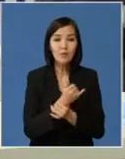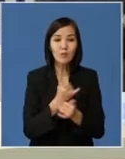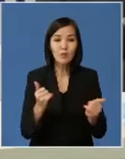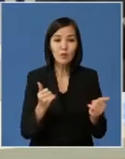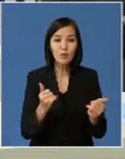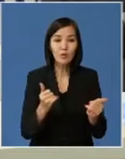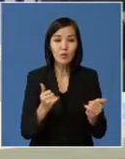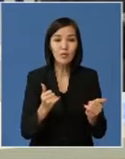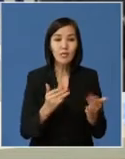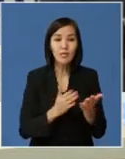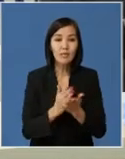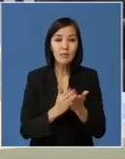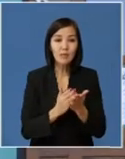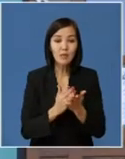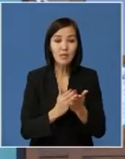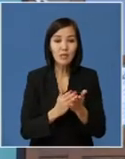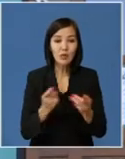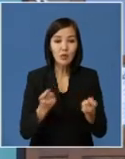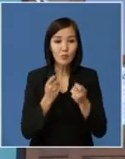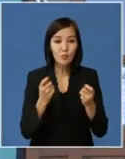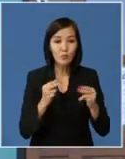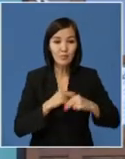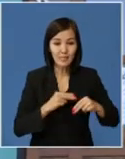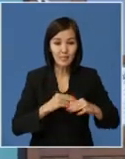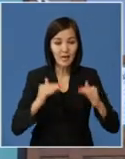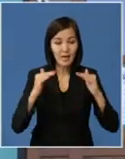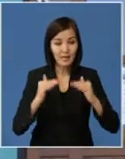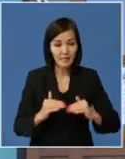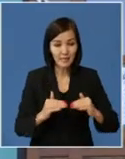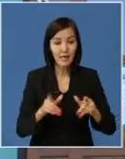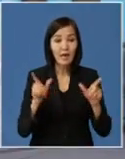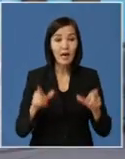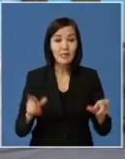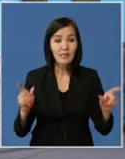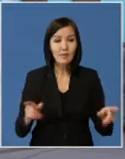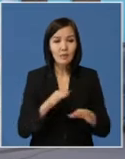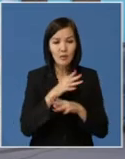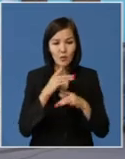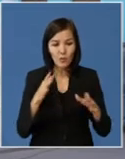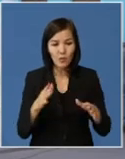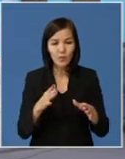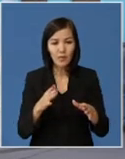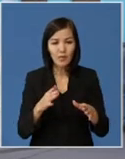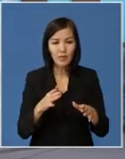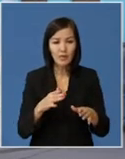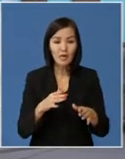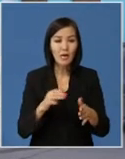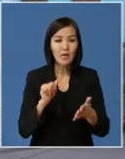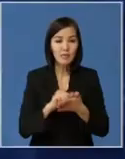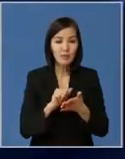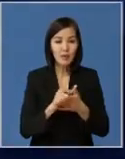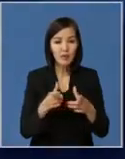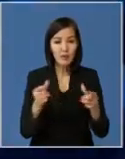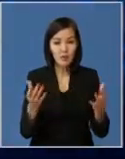орталықтары қызметкерлерінің жүктемесі де едәуір азайған. Өйткені азаматтардың ең көп жүгінетін қызметтердің бірі осы анықтаманы алу